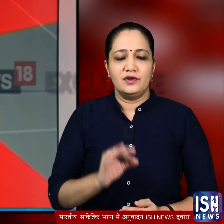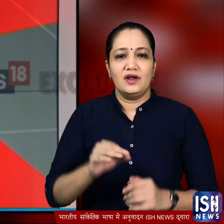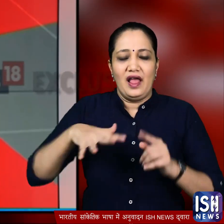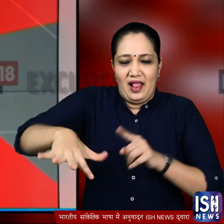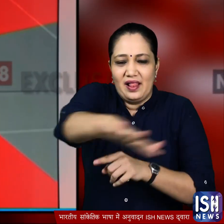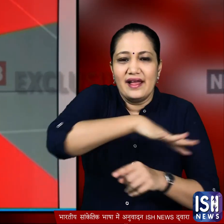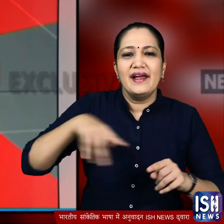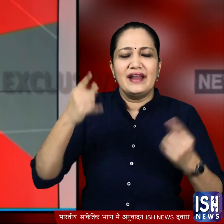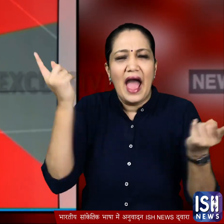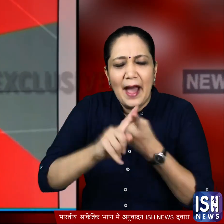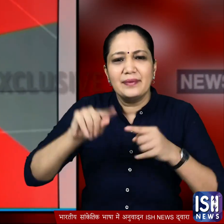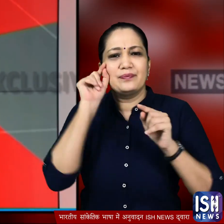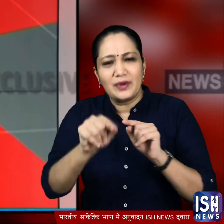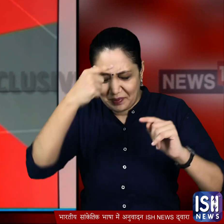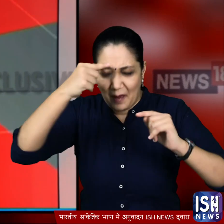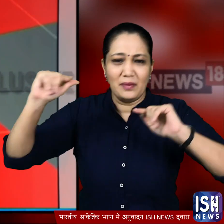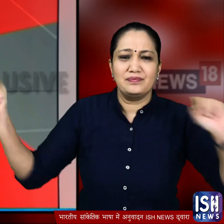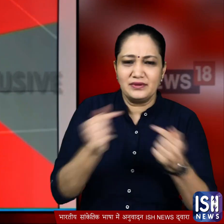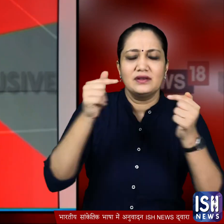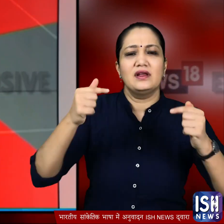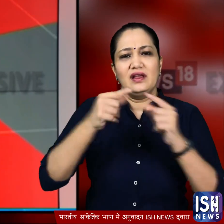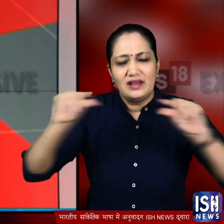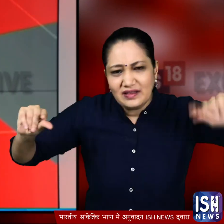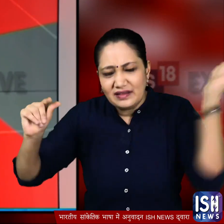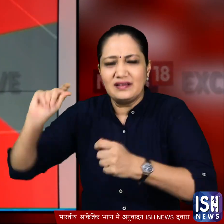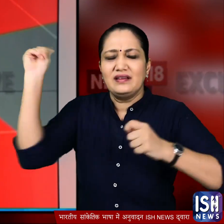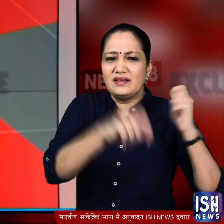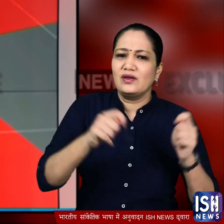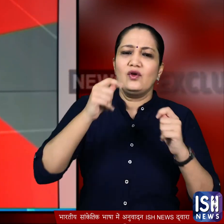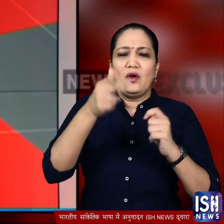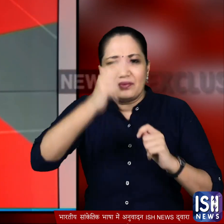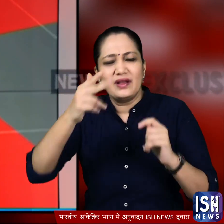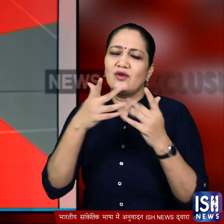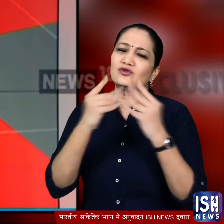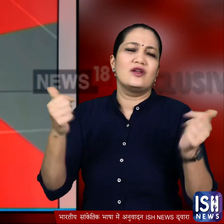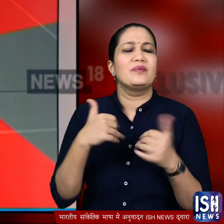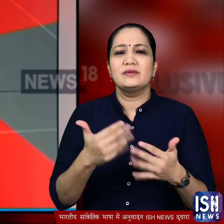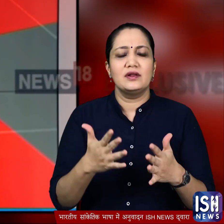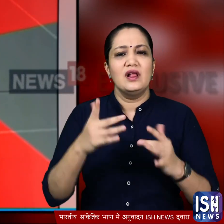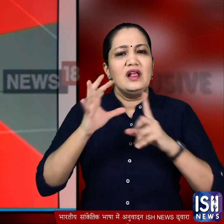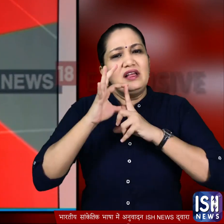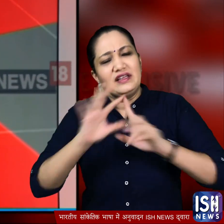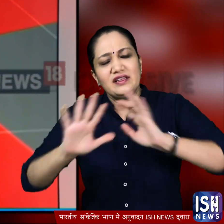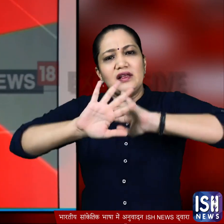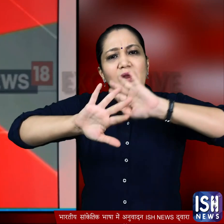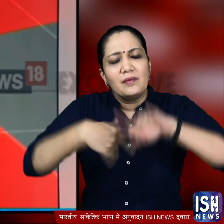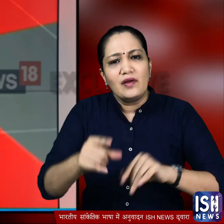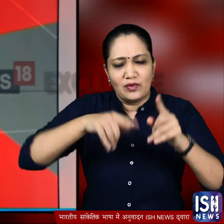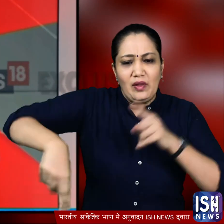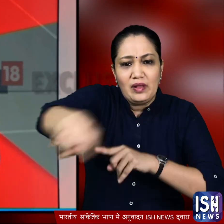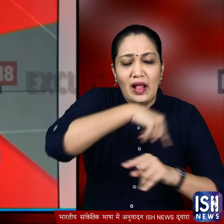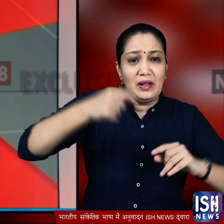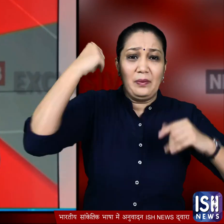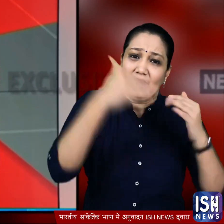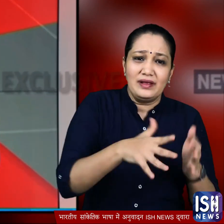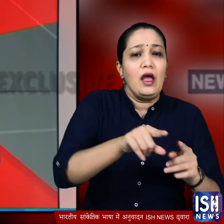बात यह कि जमीन का कोई भी विवाद आज तक लाठियों बंदूक के जोर पर नहीं सुलझा है, बल्कि खून खराबे के बाद कई बार जमीन